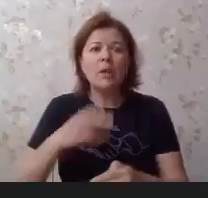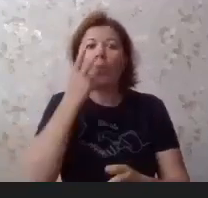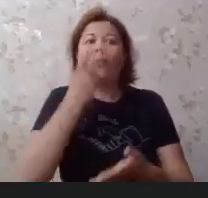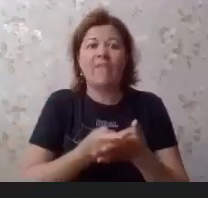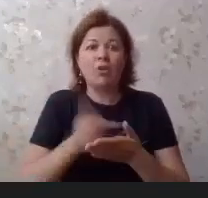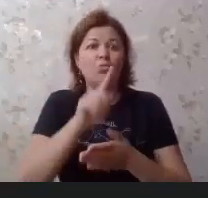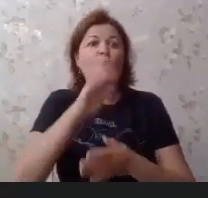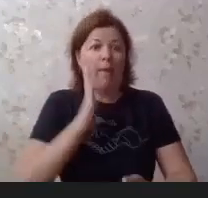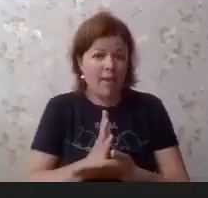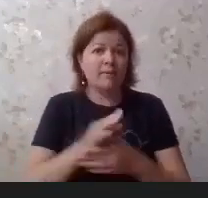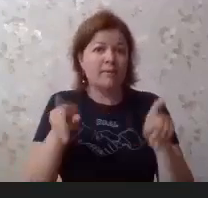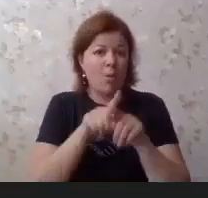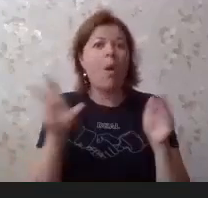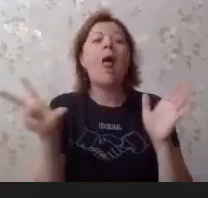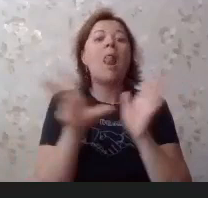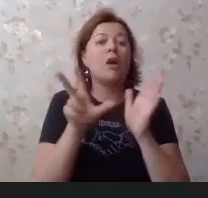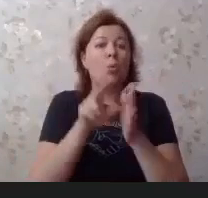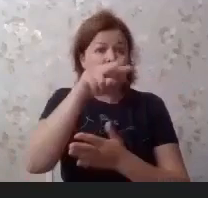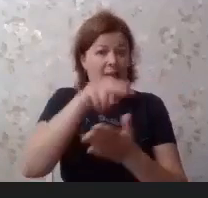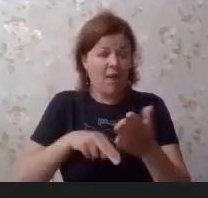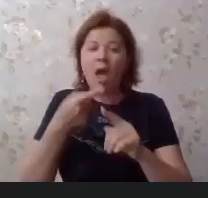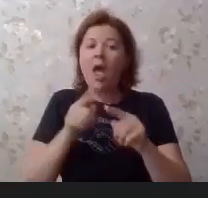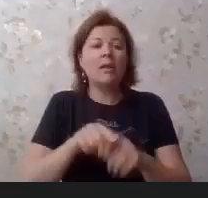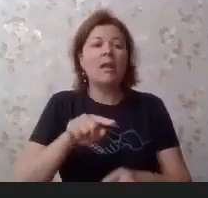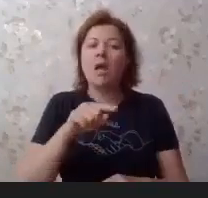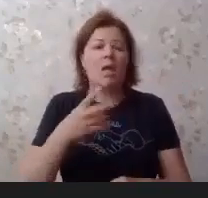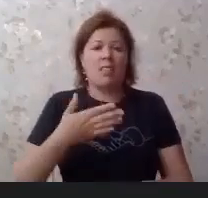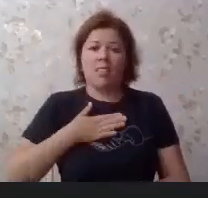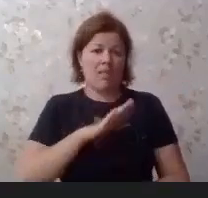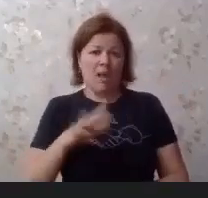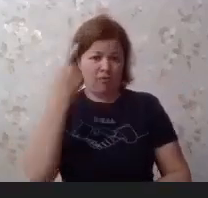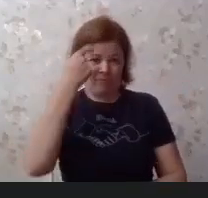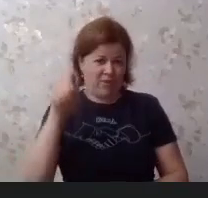менее, это не наше изобретение, не российское.